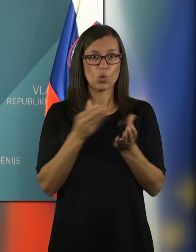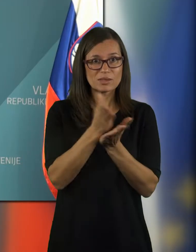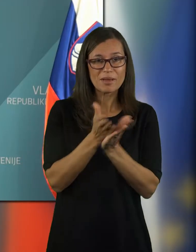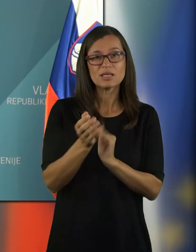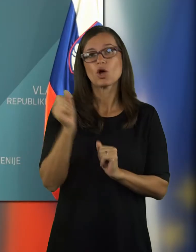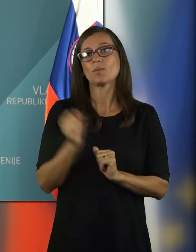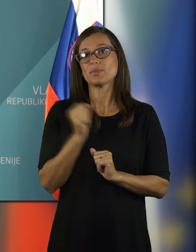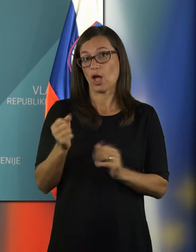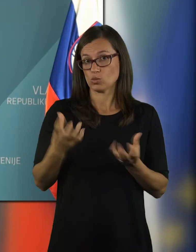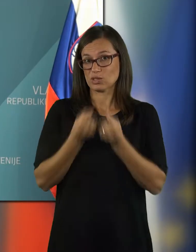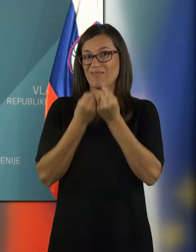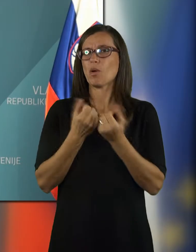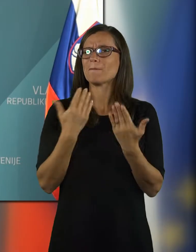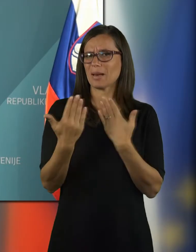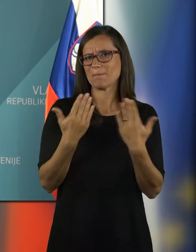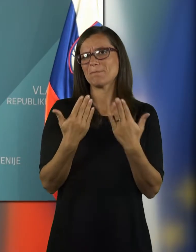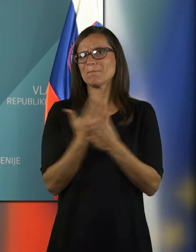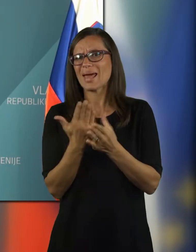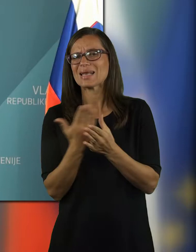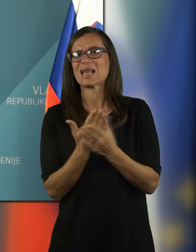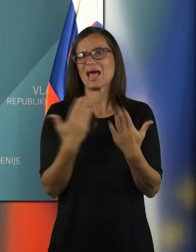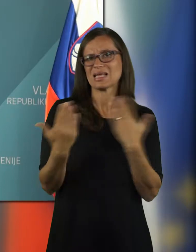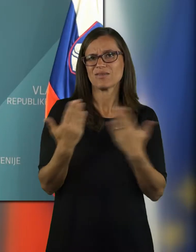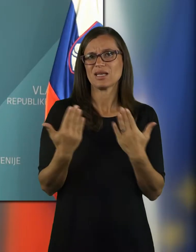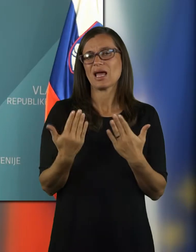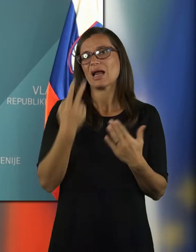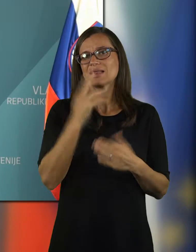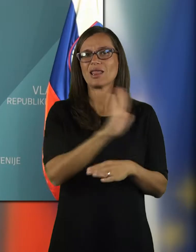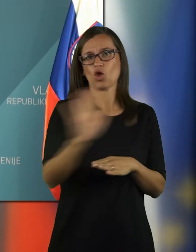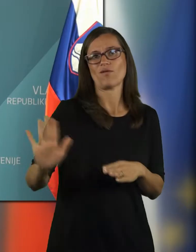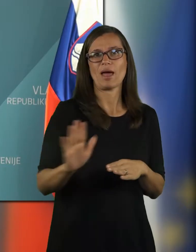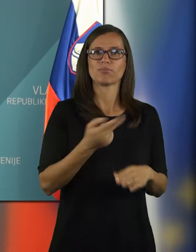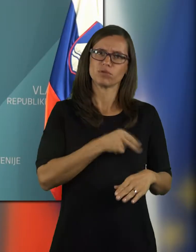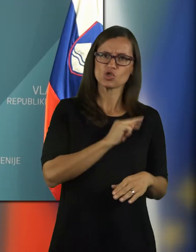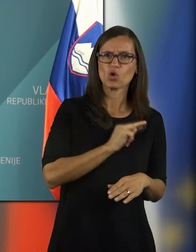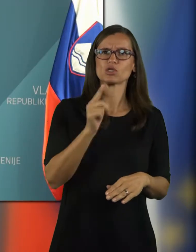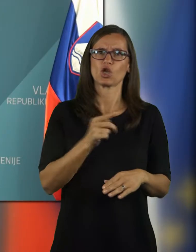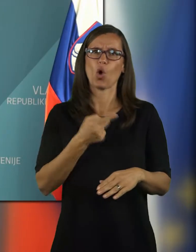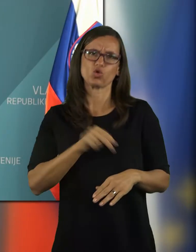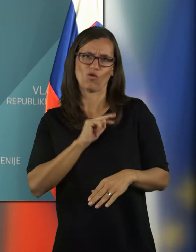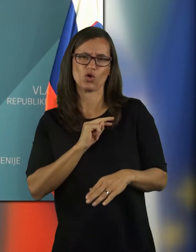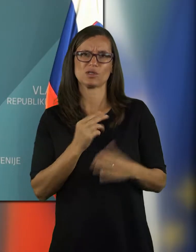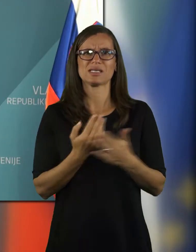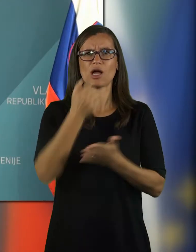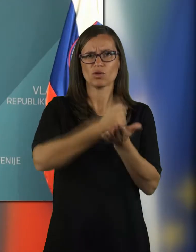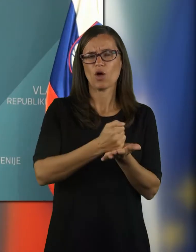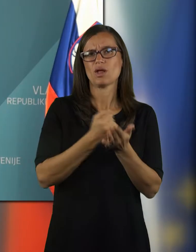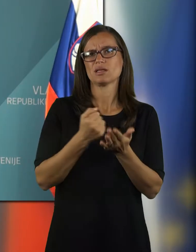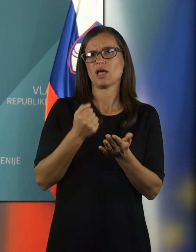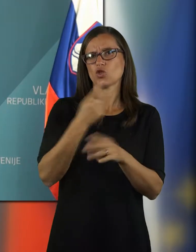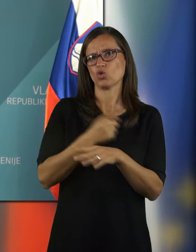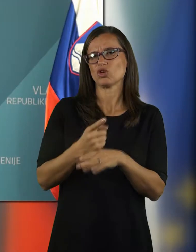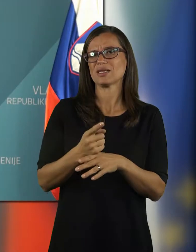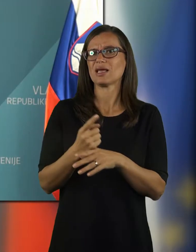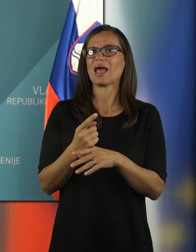da vzpostavimo primerna razmerja, predvsem z vidika delitve njihove pristojnosti in odgovornosti za ugotavljanje, določanje ter zaščito